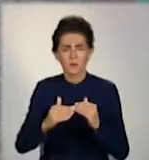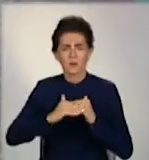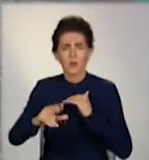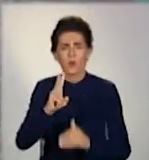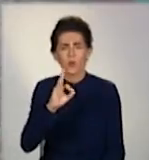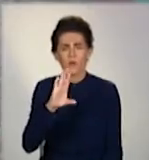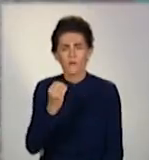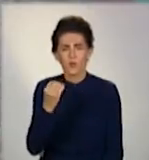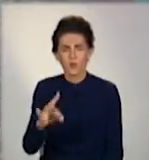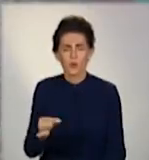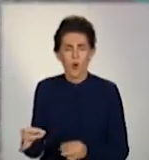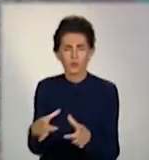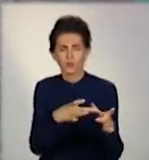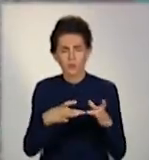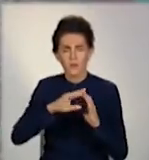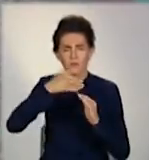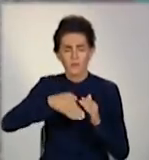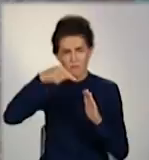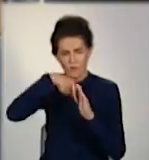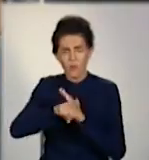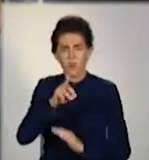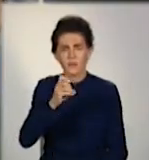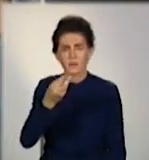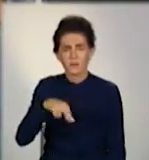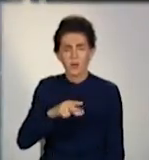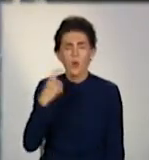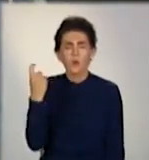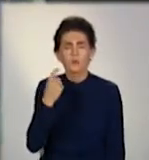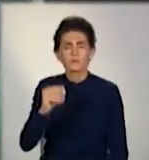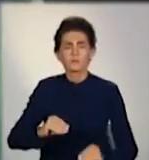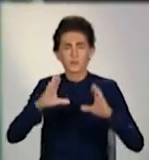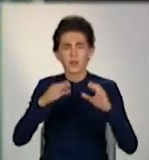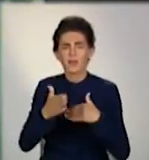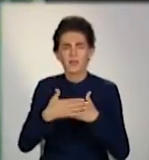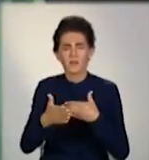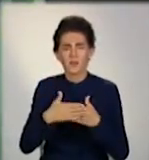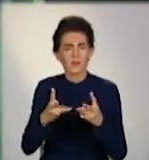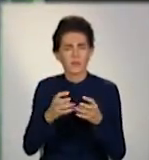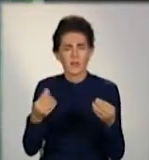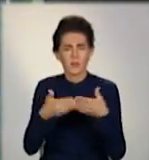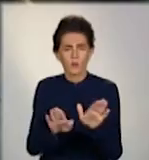і калюжі на сходах у під'їзді. Власник квартири, де був потоп, двері так і не